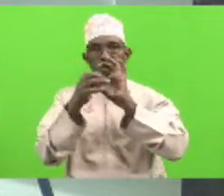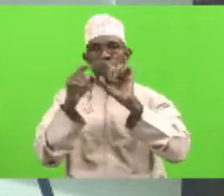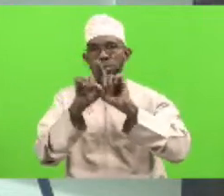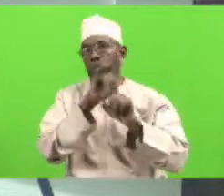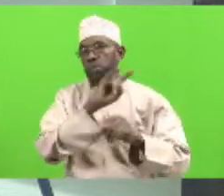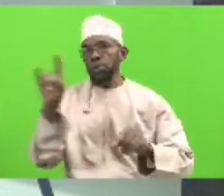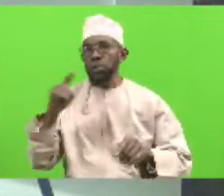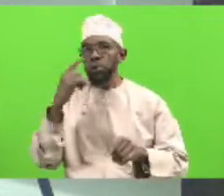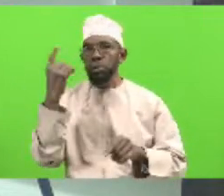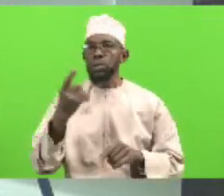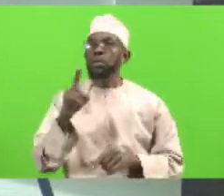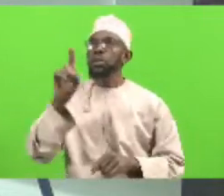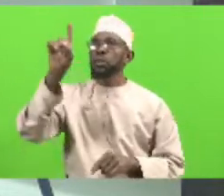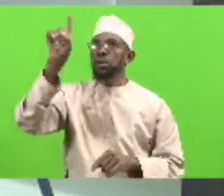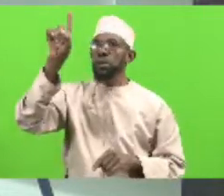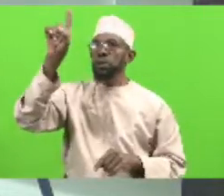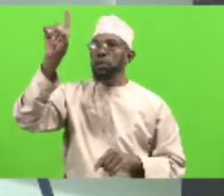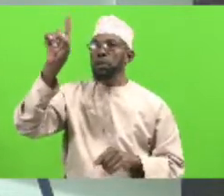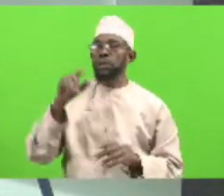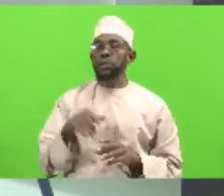إلا الله